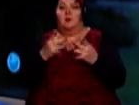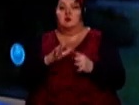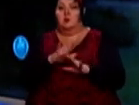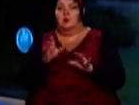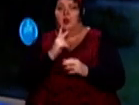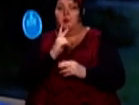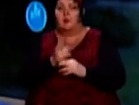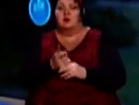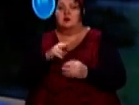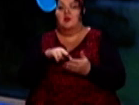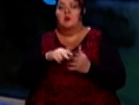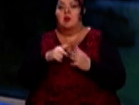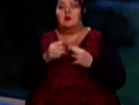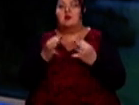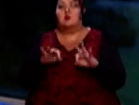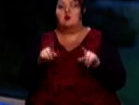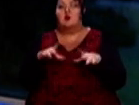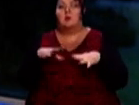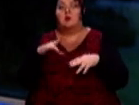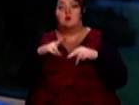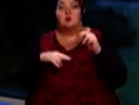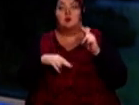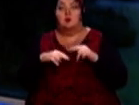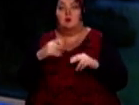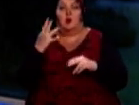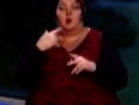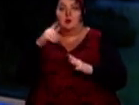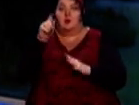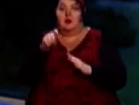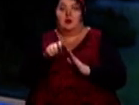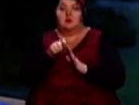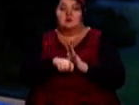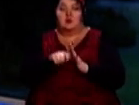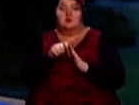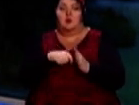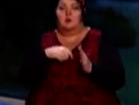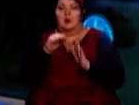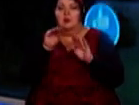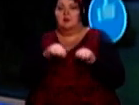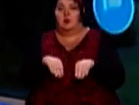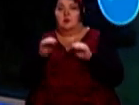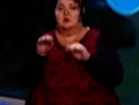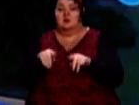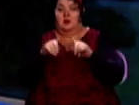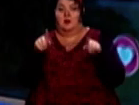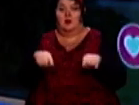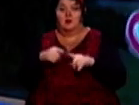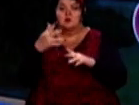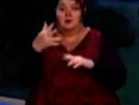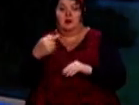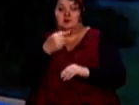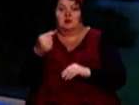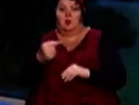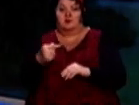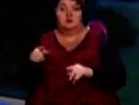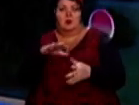в плані доступності, що було збудовано. Ми, коли туди приїхали за аудитом, ми написали, ну, я не знаю, мабуть, аркушів 5 зауважень, всі вони